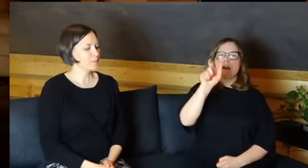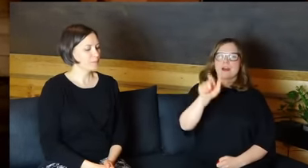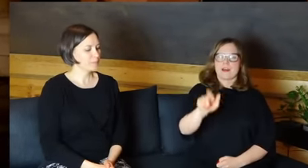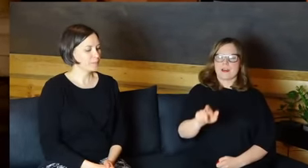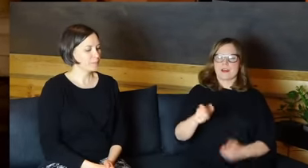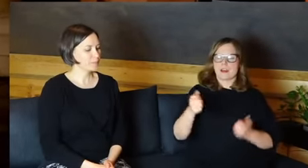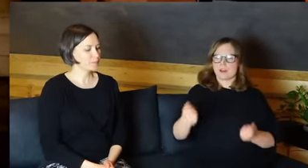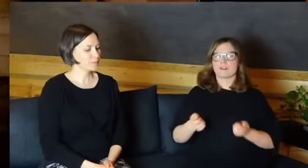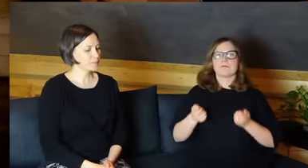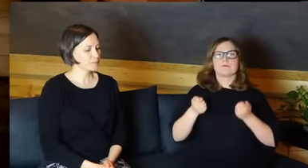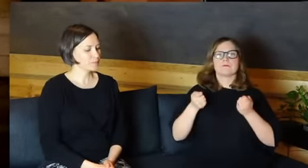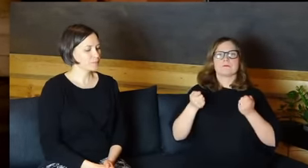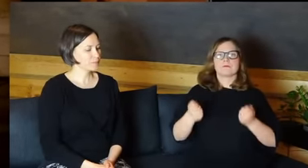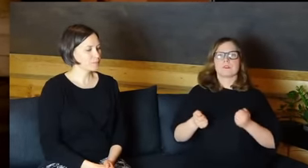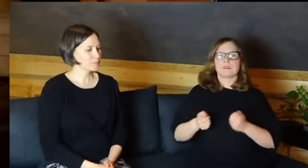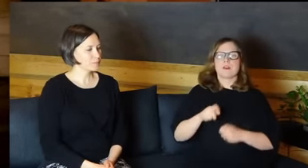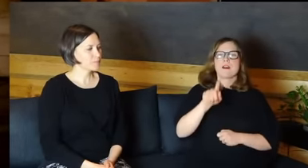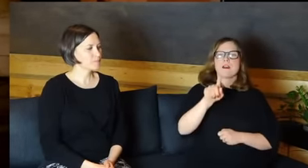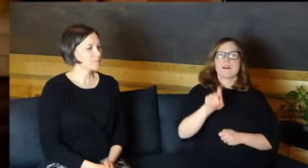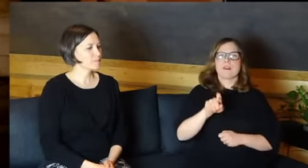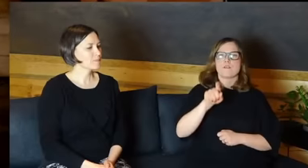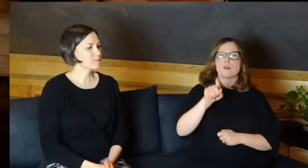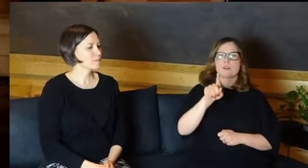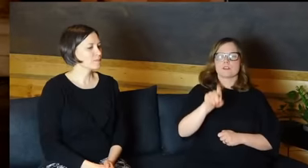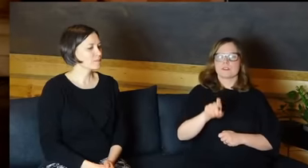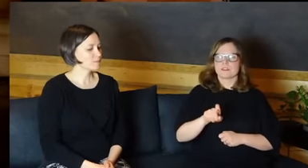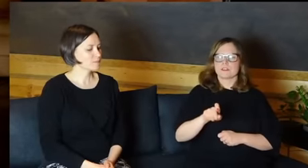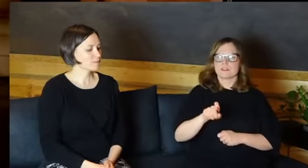Herodeshän se ajoi